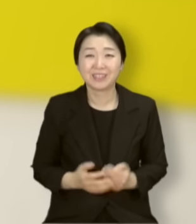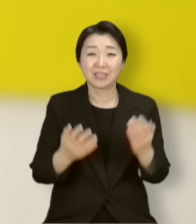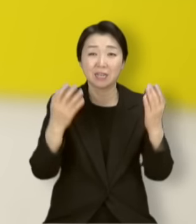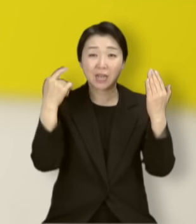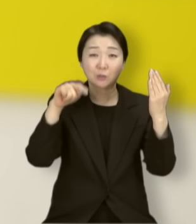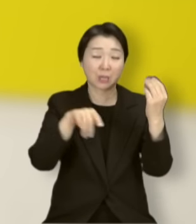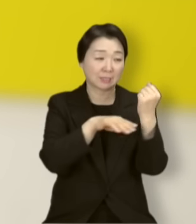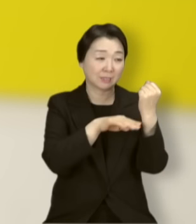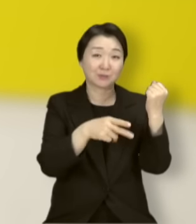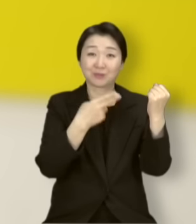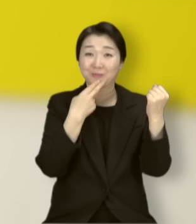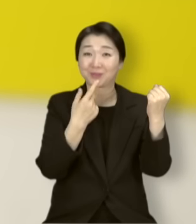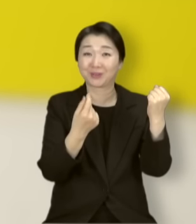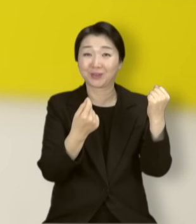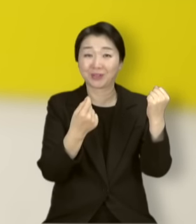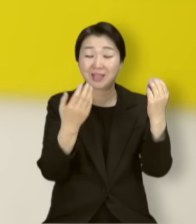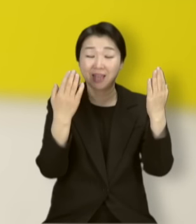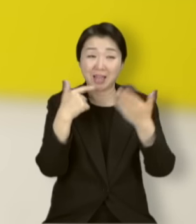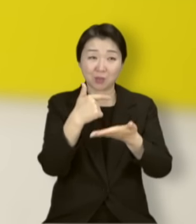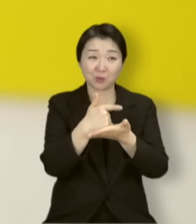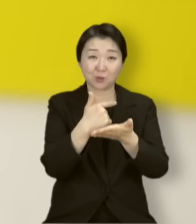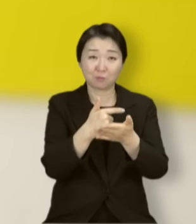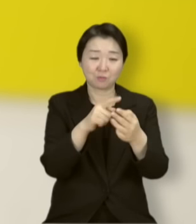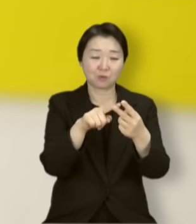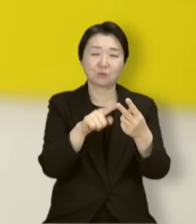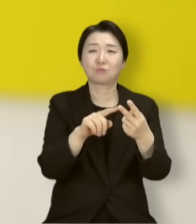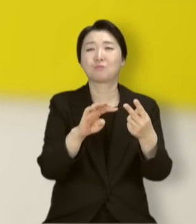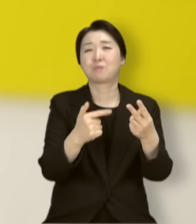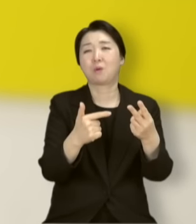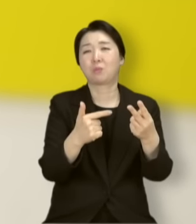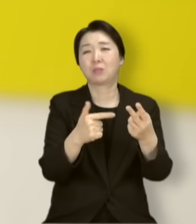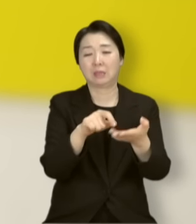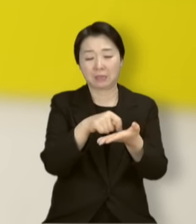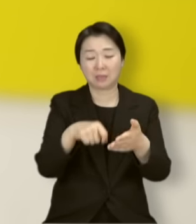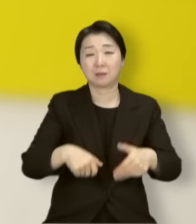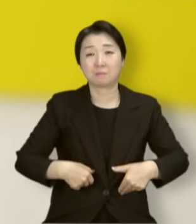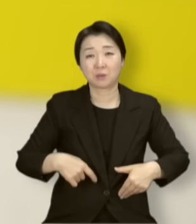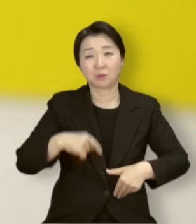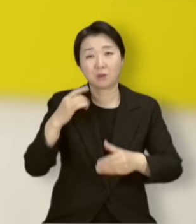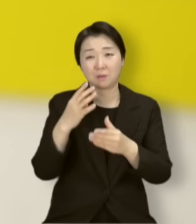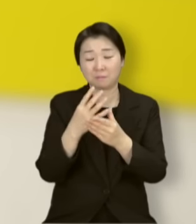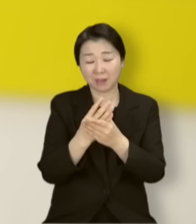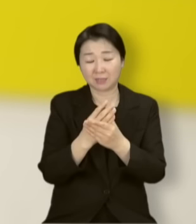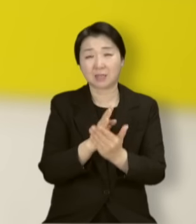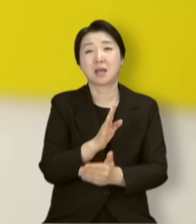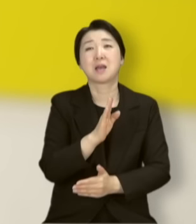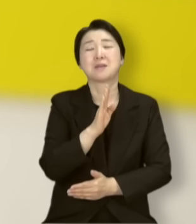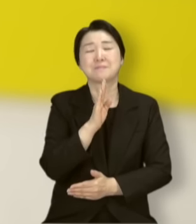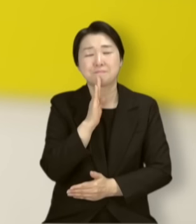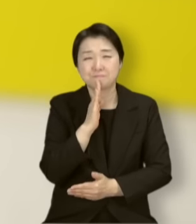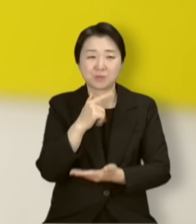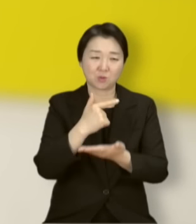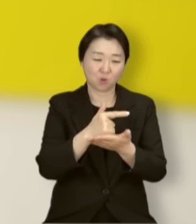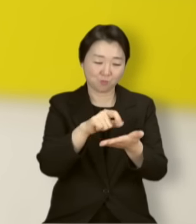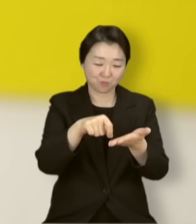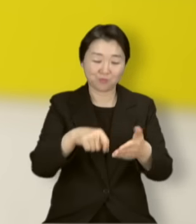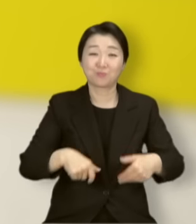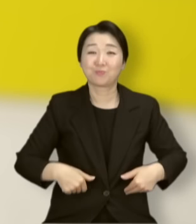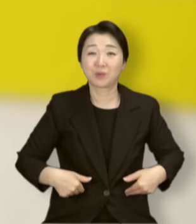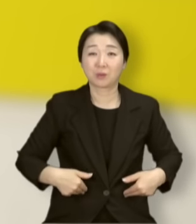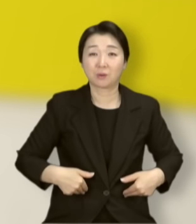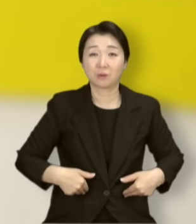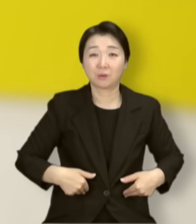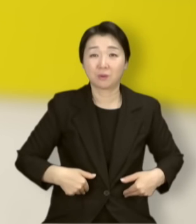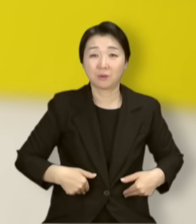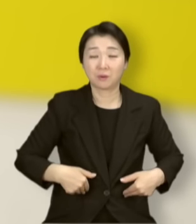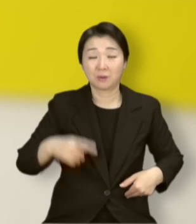있으니까 학회 논문을 두 편을 써야 되고 네. 박사 논문 제대로 써야 되고 네. 영어로 그러니까 그 친구 박사 논문